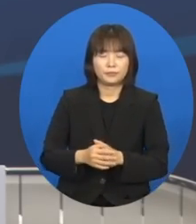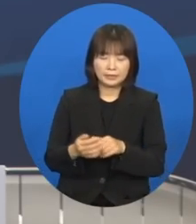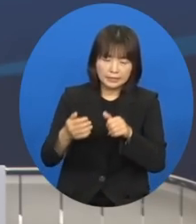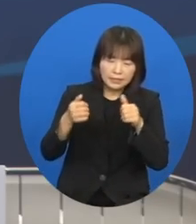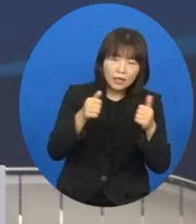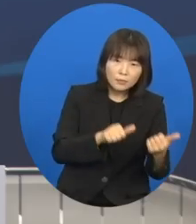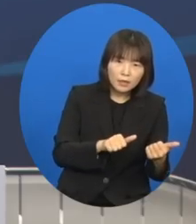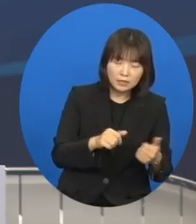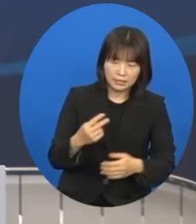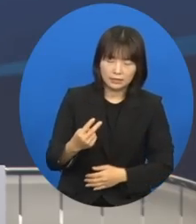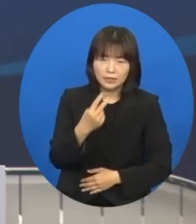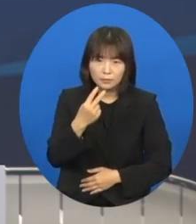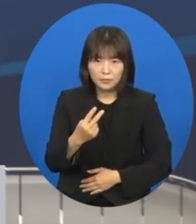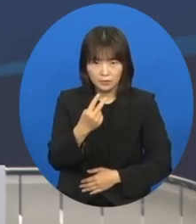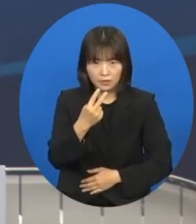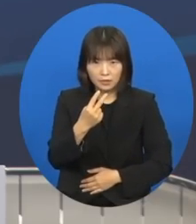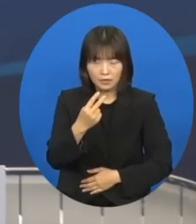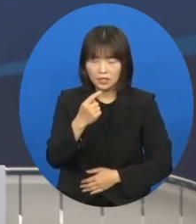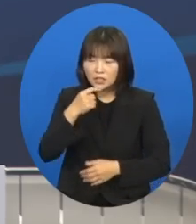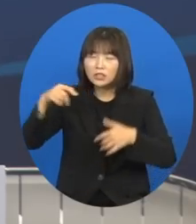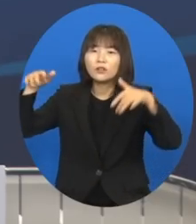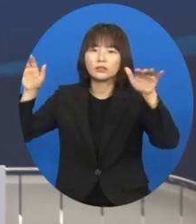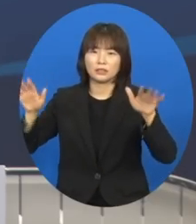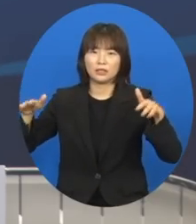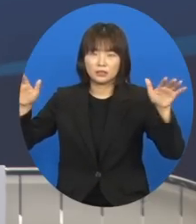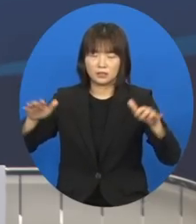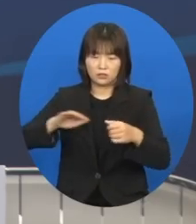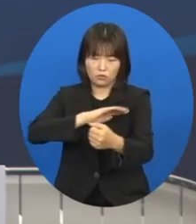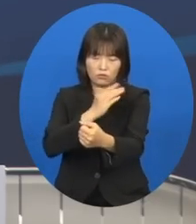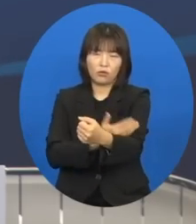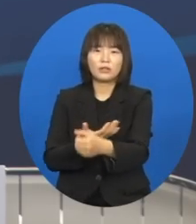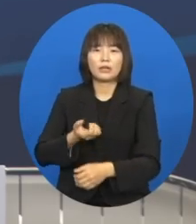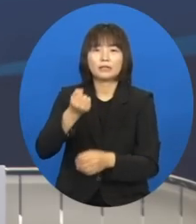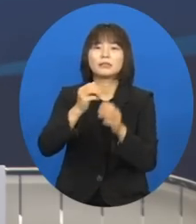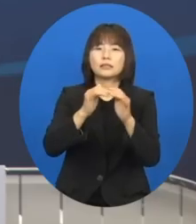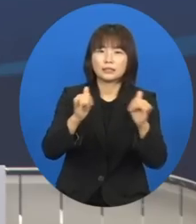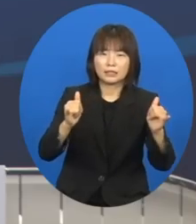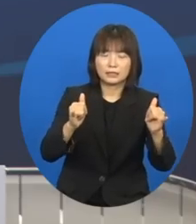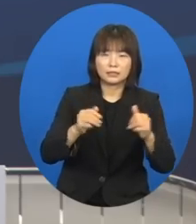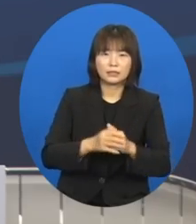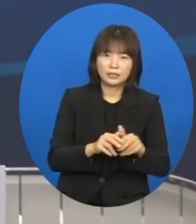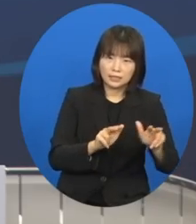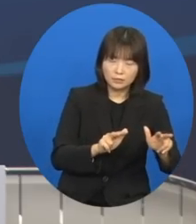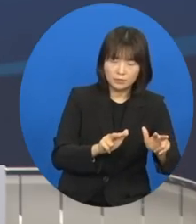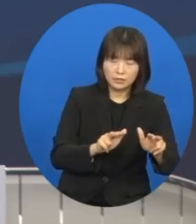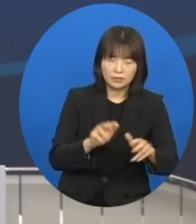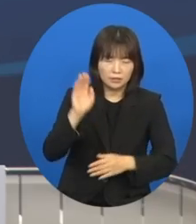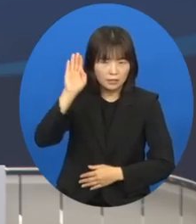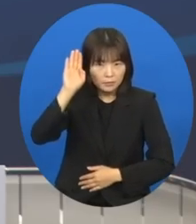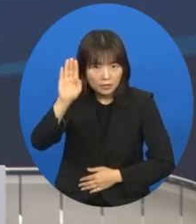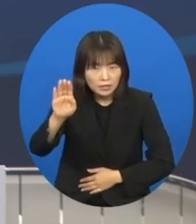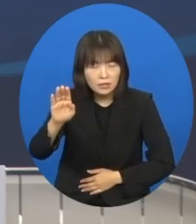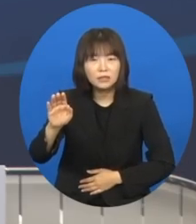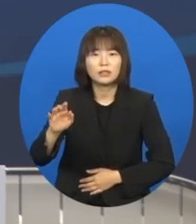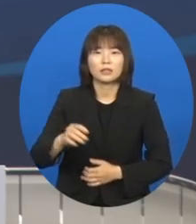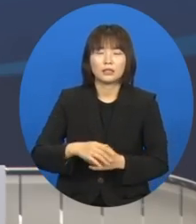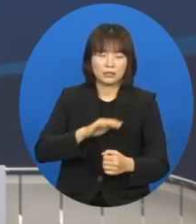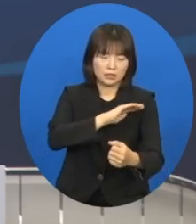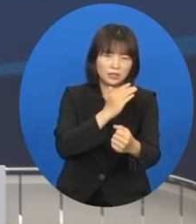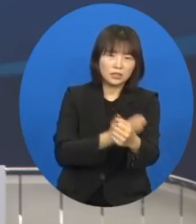사망이나 생명이나 천사들이나 권세자들이나 현재일이나 장래일이나